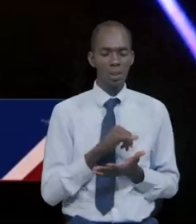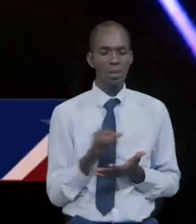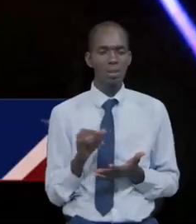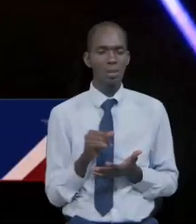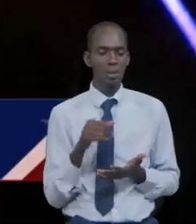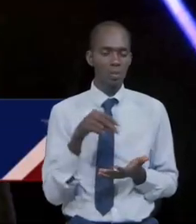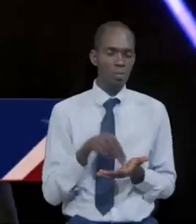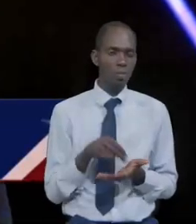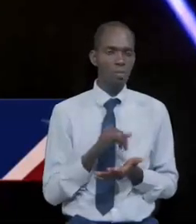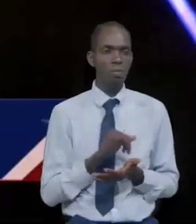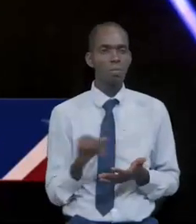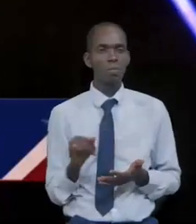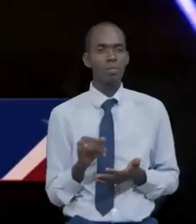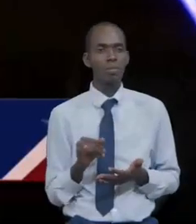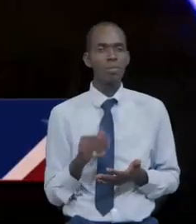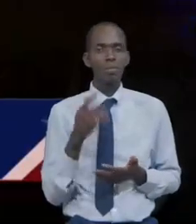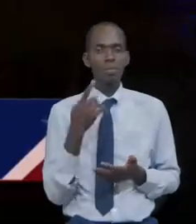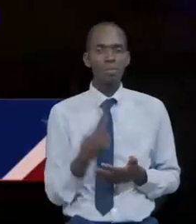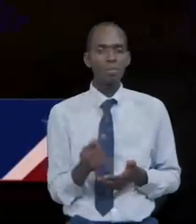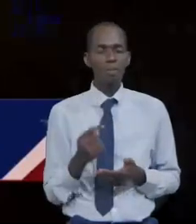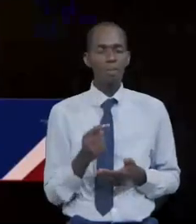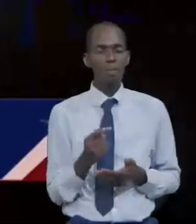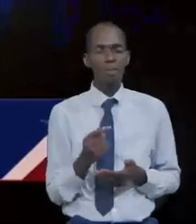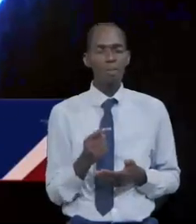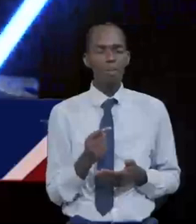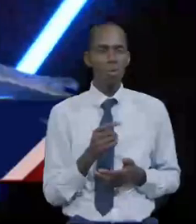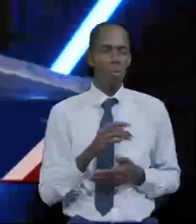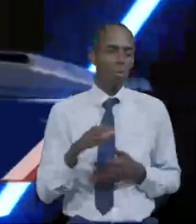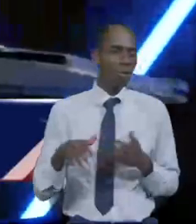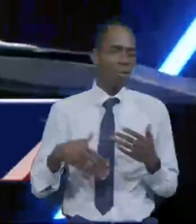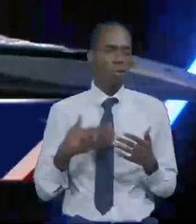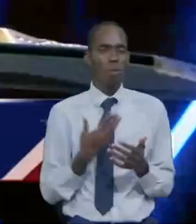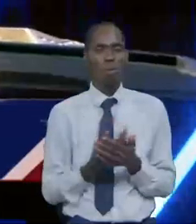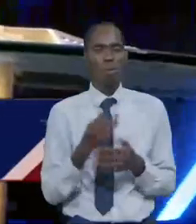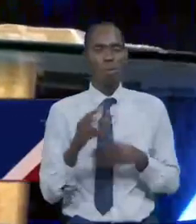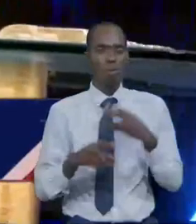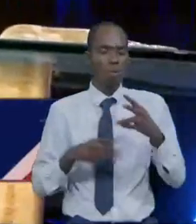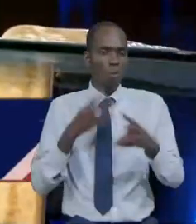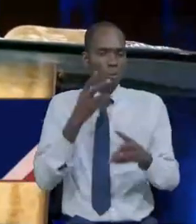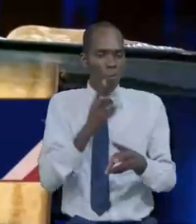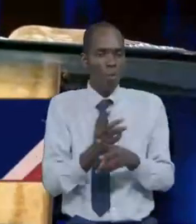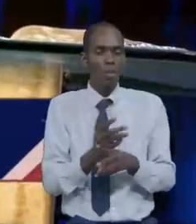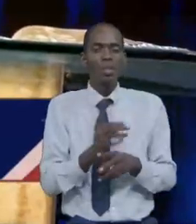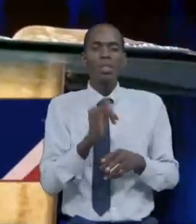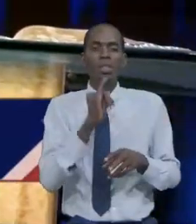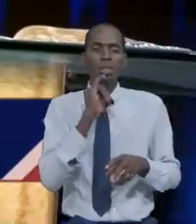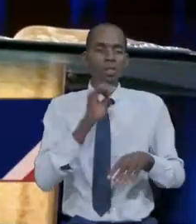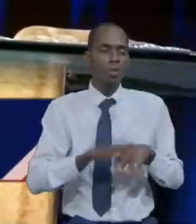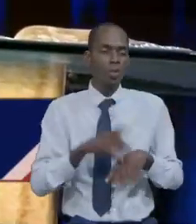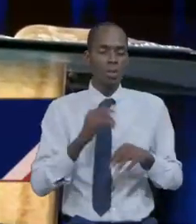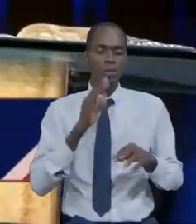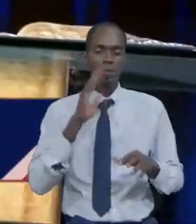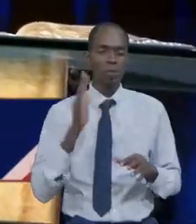Se tenir pour Christ, pour la vérité. Le monde entier gît dans le méchant. Le monde entier se trouve dans le